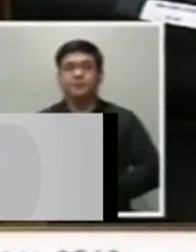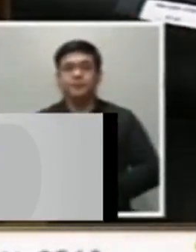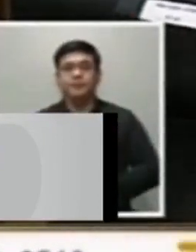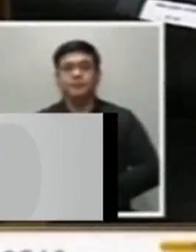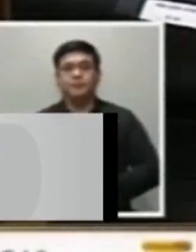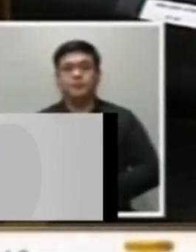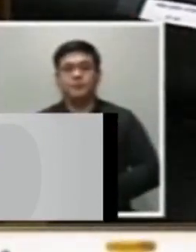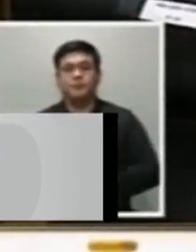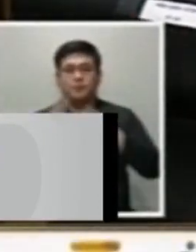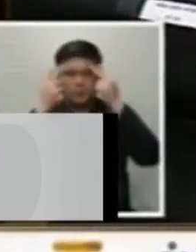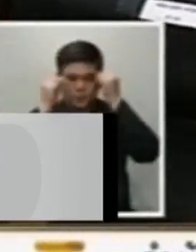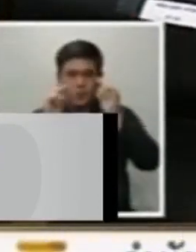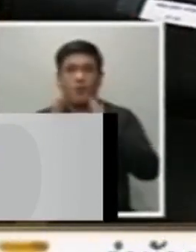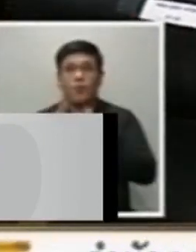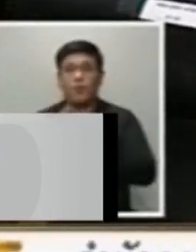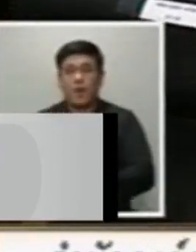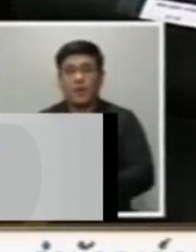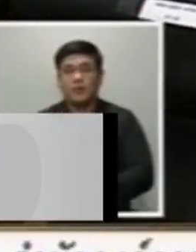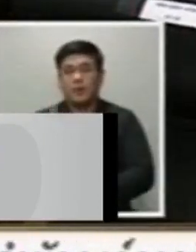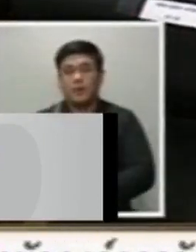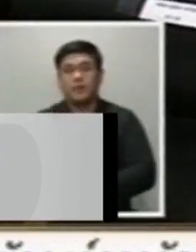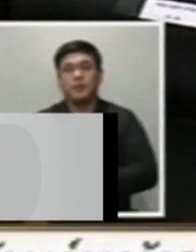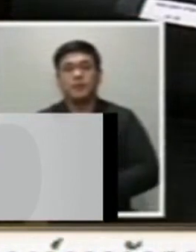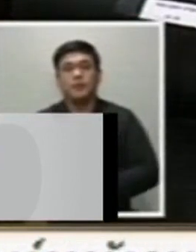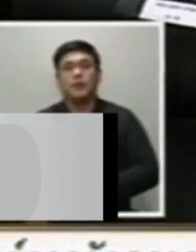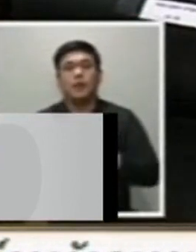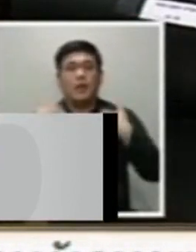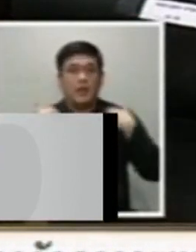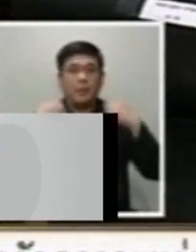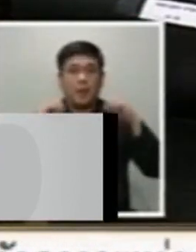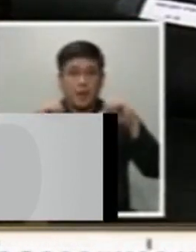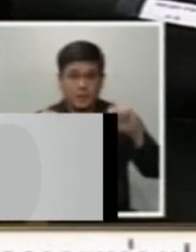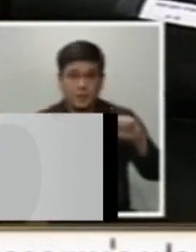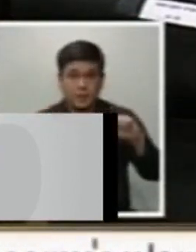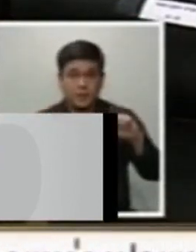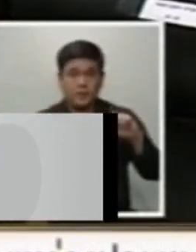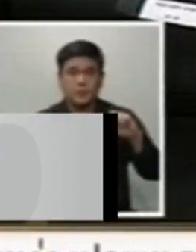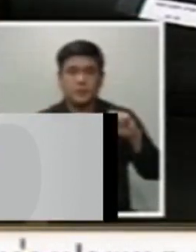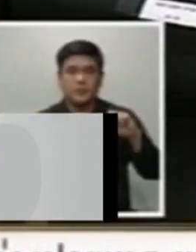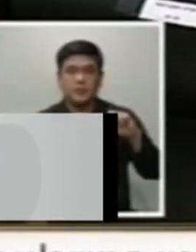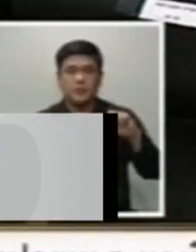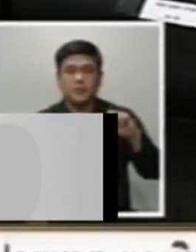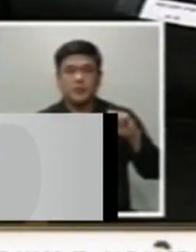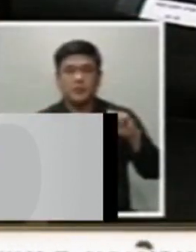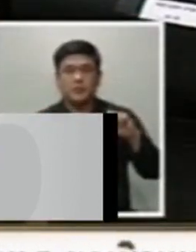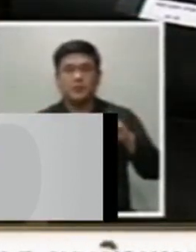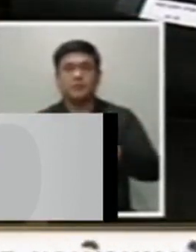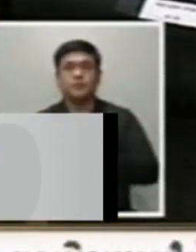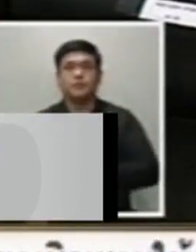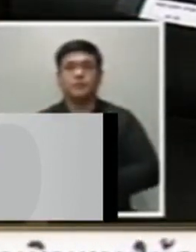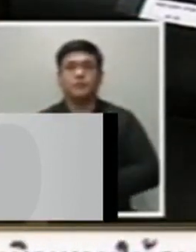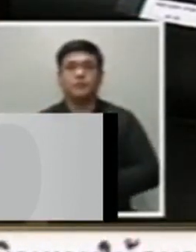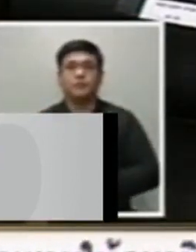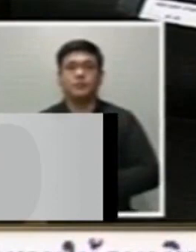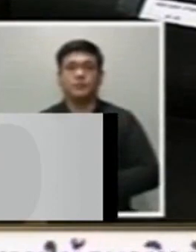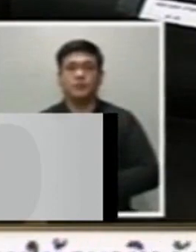ณดอนไม่ได้มีส.ส.อยู่ในมือและเราก็เห็นการขยับของประชาธิปัตย์ที่อย่างน้อย17คนแหละที่เขาบอกว่า